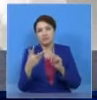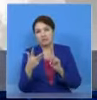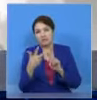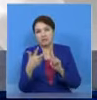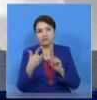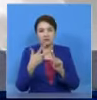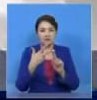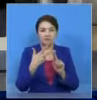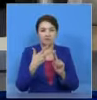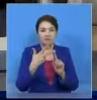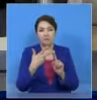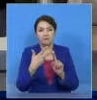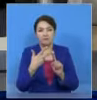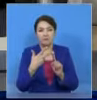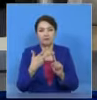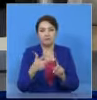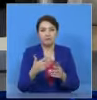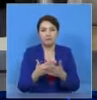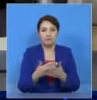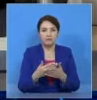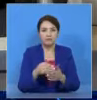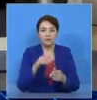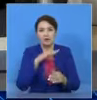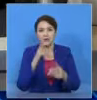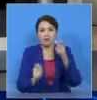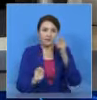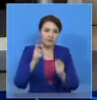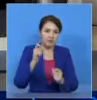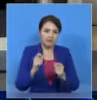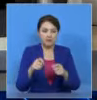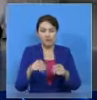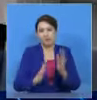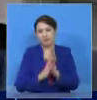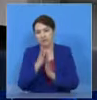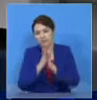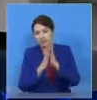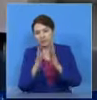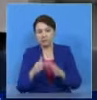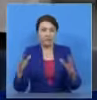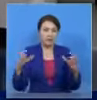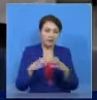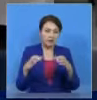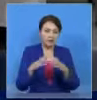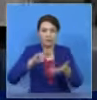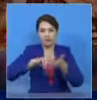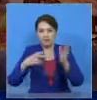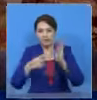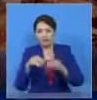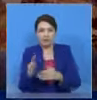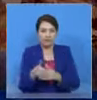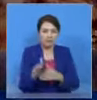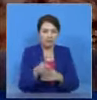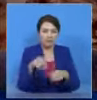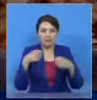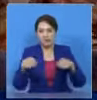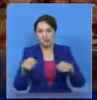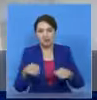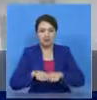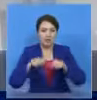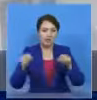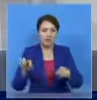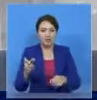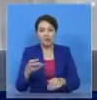получается помолчу синего силу в планах компании реализации рыбы а также открытие оба калийного